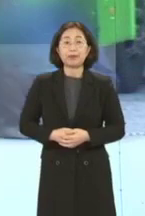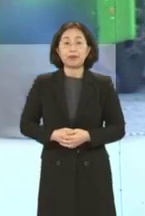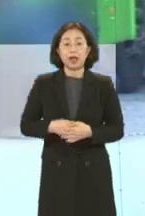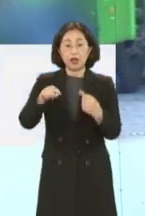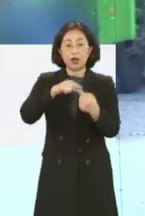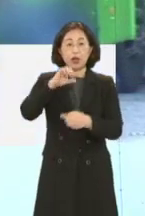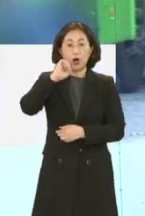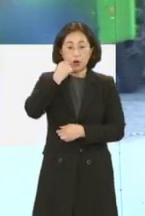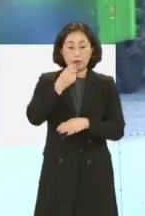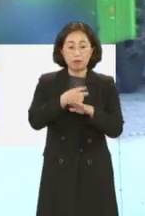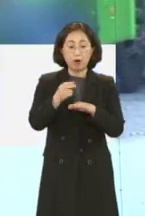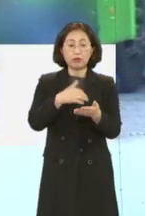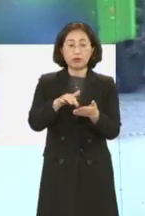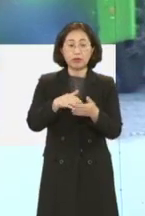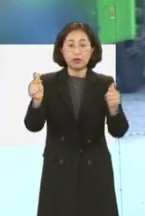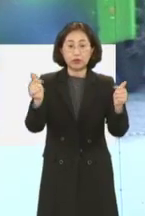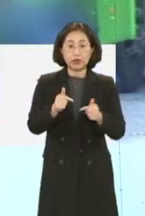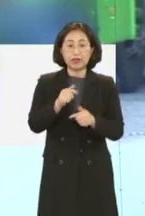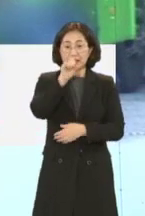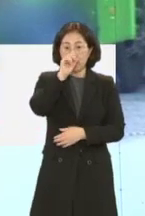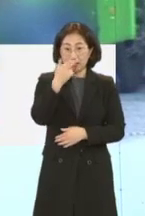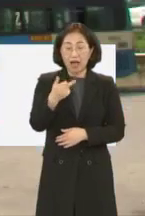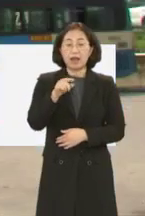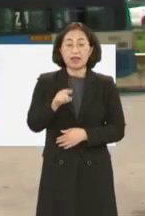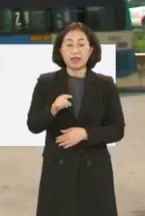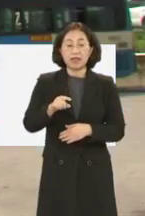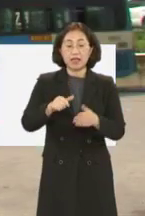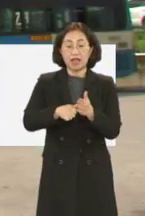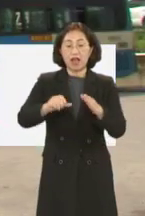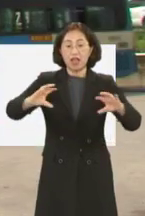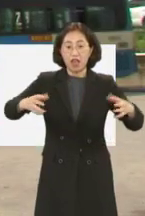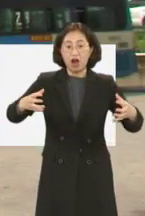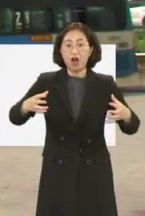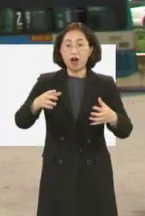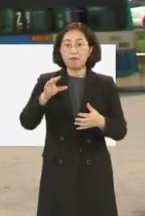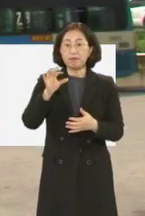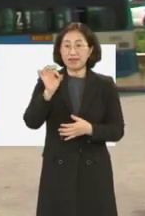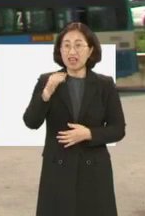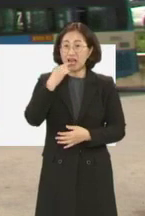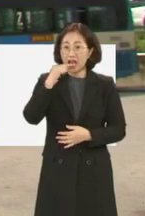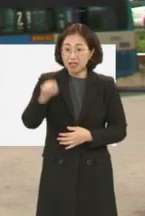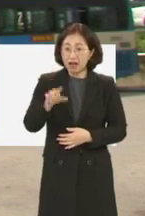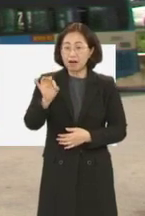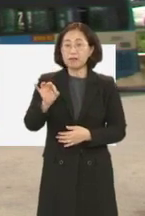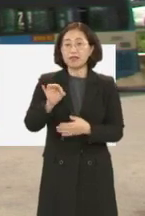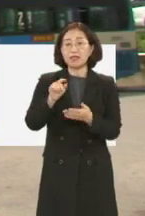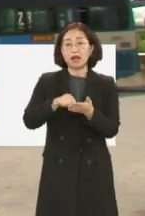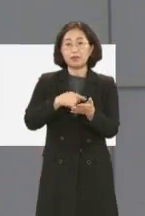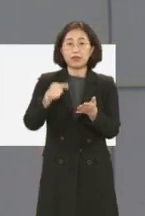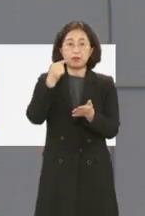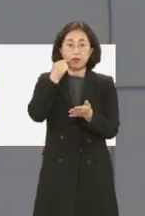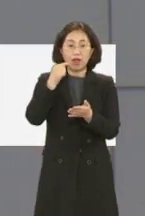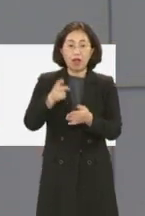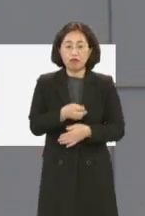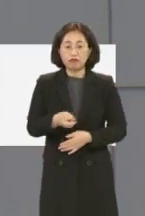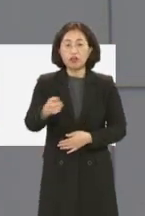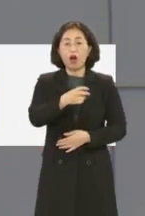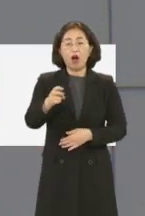경영난으로 감축운행에 들어간 서산 시내버스가 타이어 대금 등 외상값을 갚지 못해 운행 정지 위기에